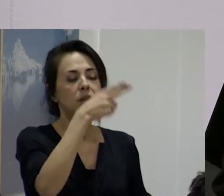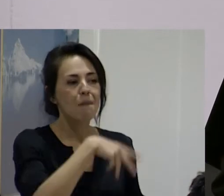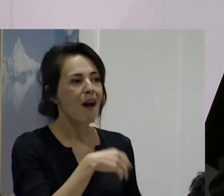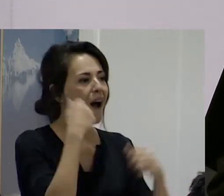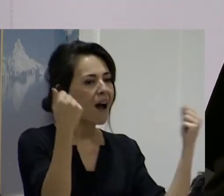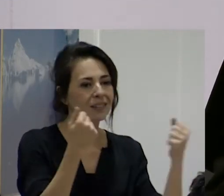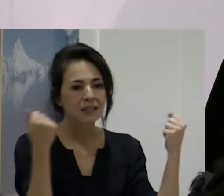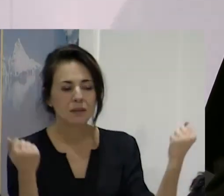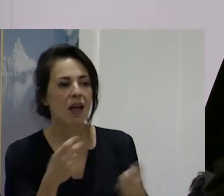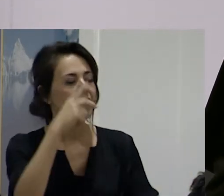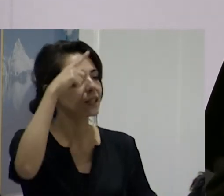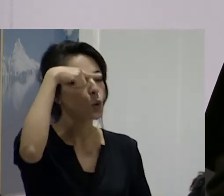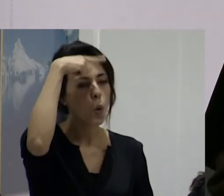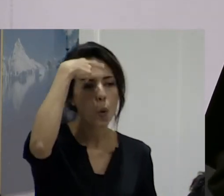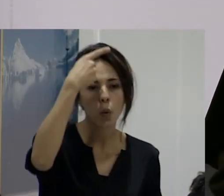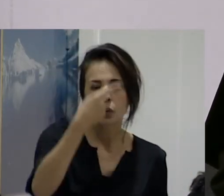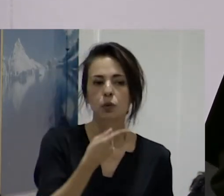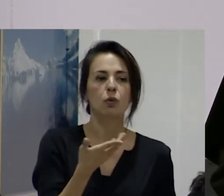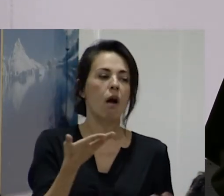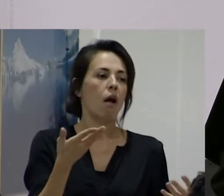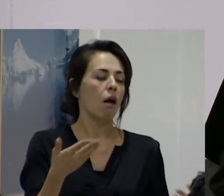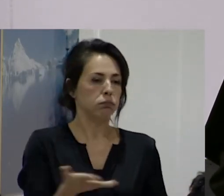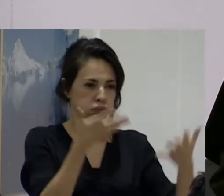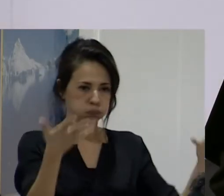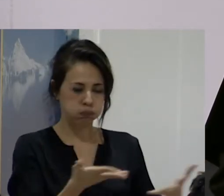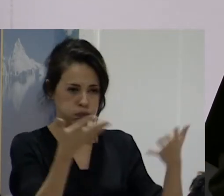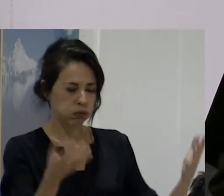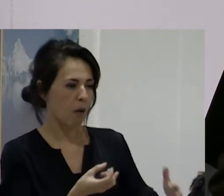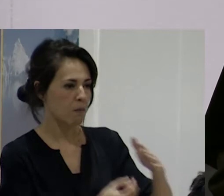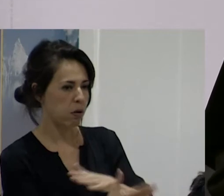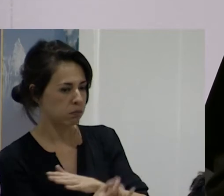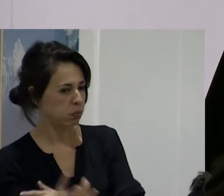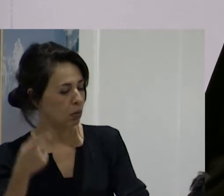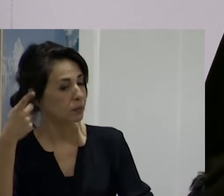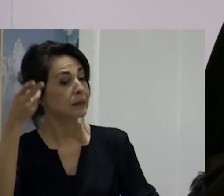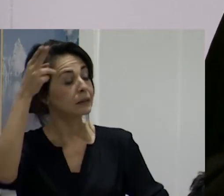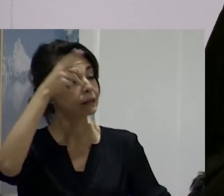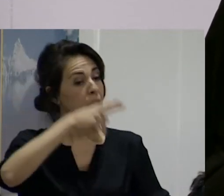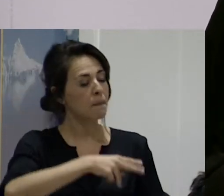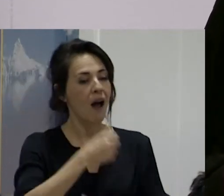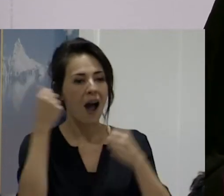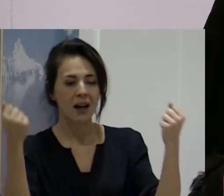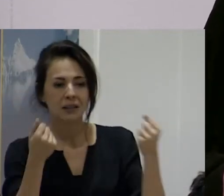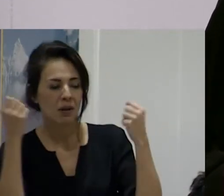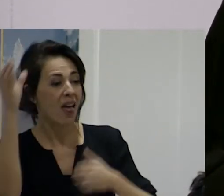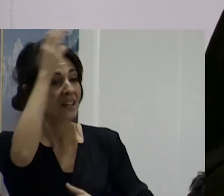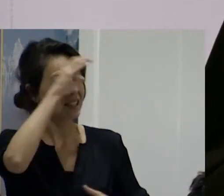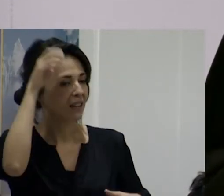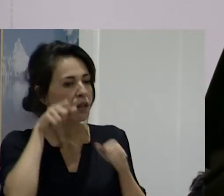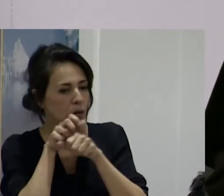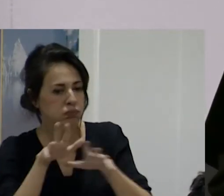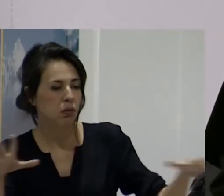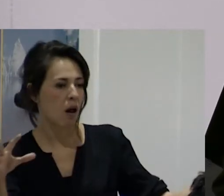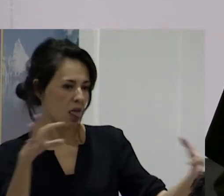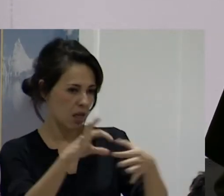activitats culturals, especialment les exposicions, es vinculen sempre a activitats de difusió de la ciència i del